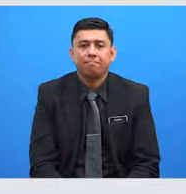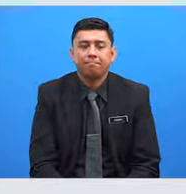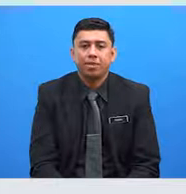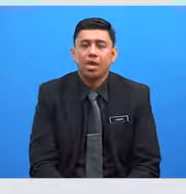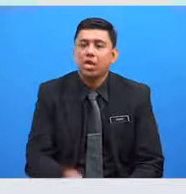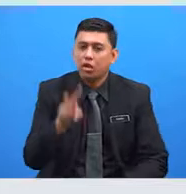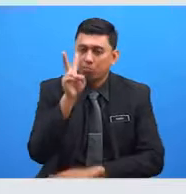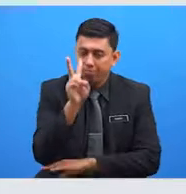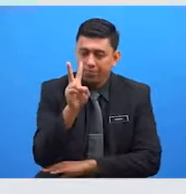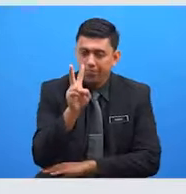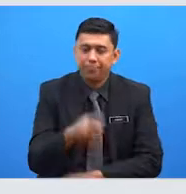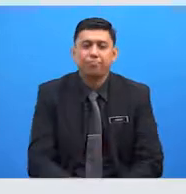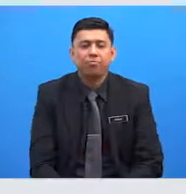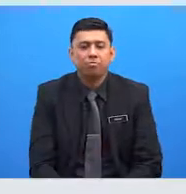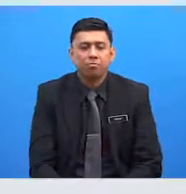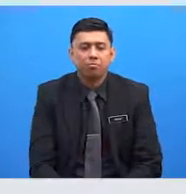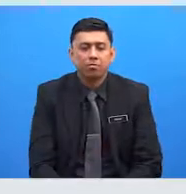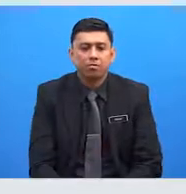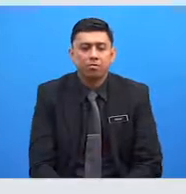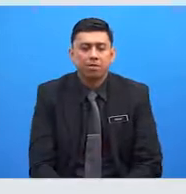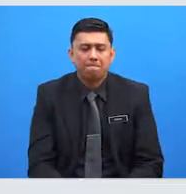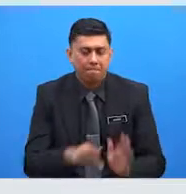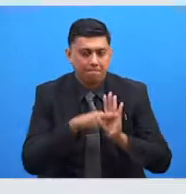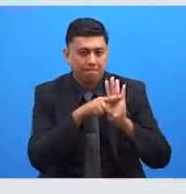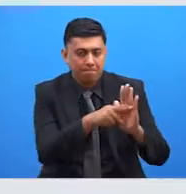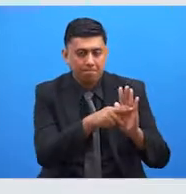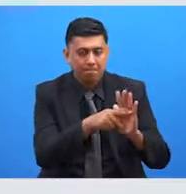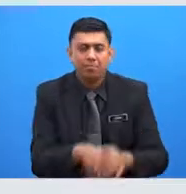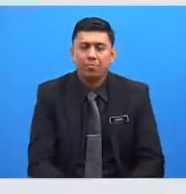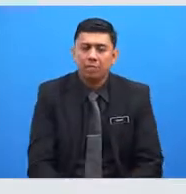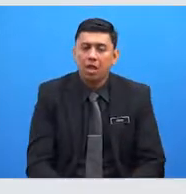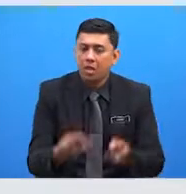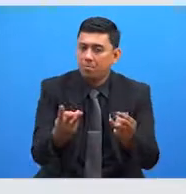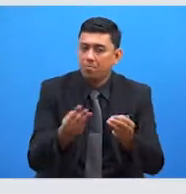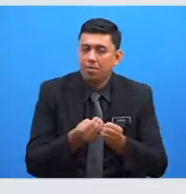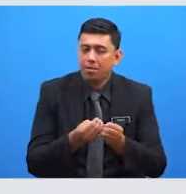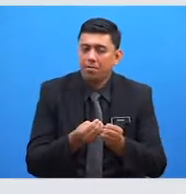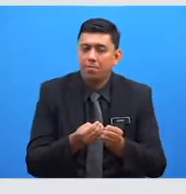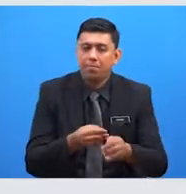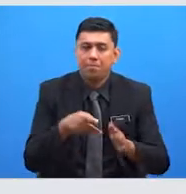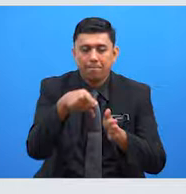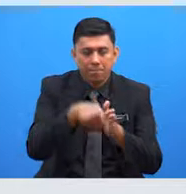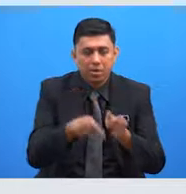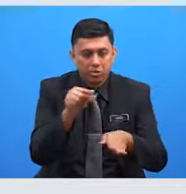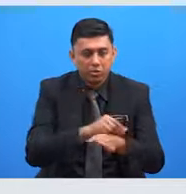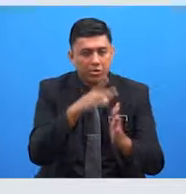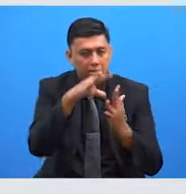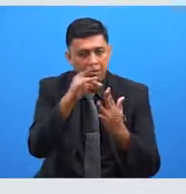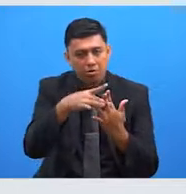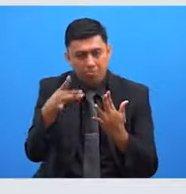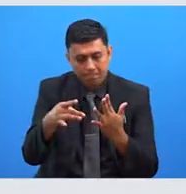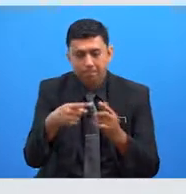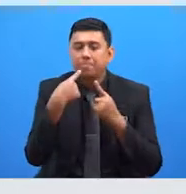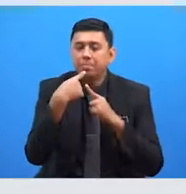Fitur yang kedua, laman web pengguna yang memaparkan fitur meminta pengguna memilih beberapa